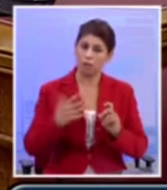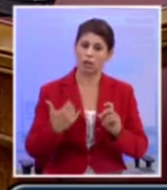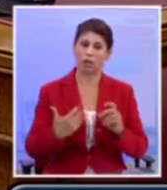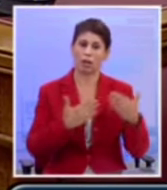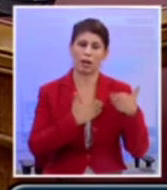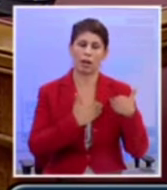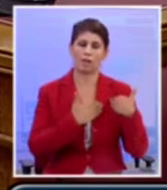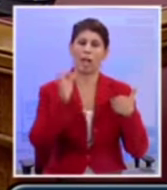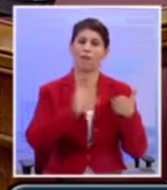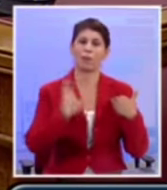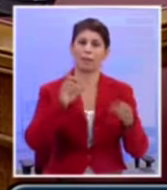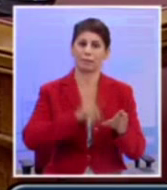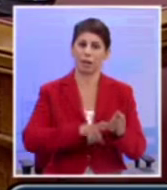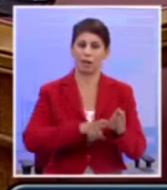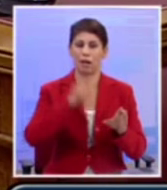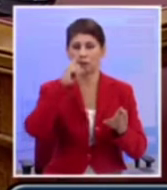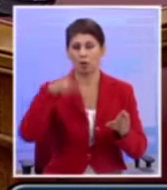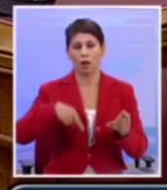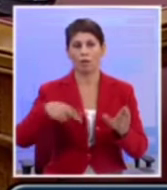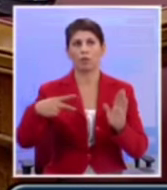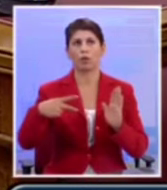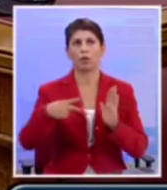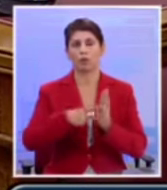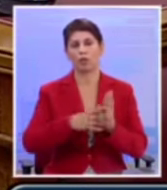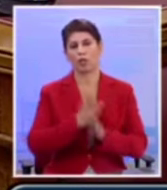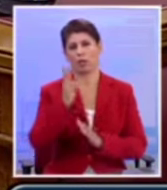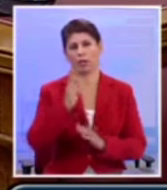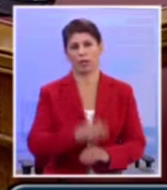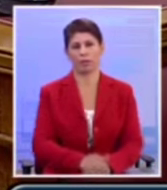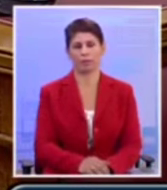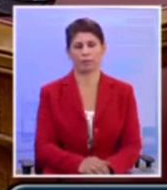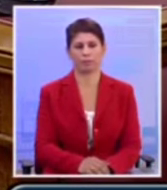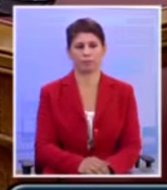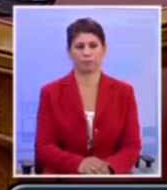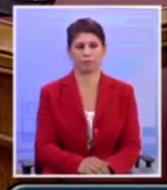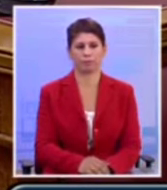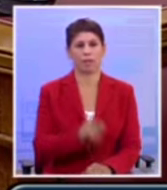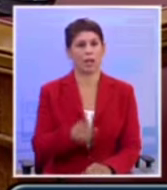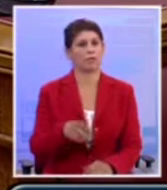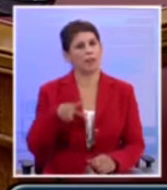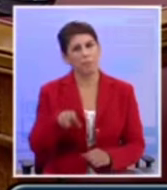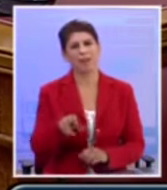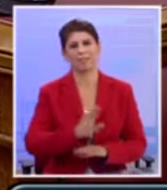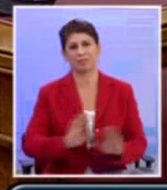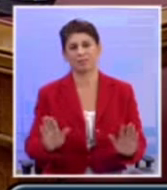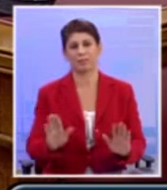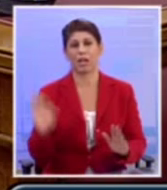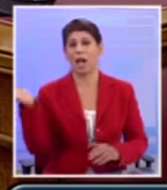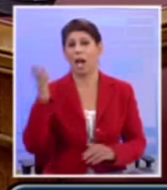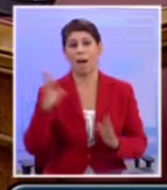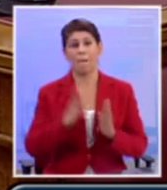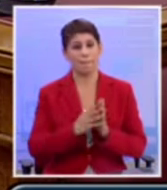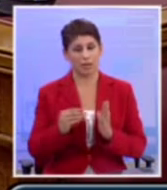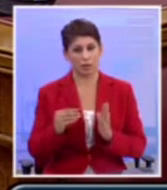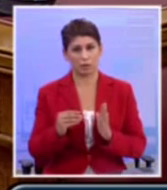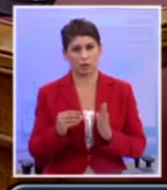αναλάβει οι Ευρωπαίοι εταίροι από τον Νοέμβριο του 2012. Αυτά πάνε πακέτο. Γιατί εάν, παραδείγματος